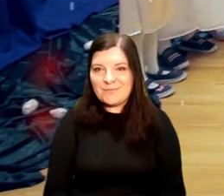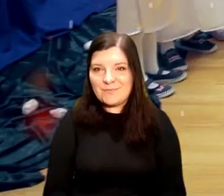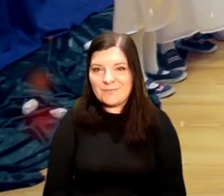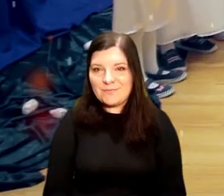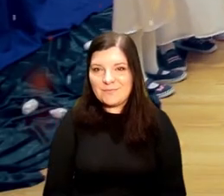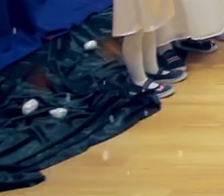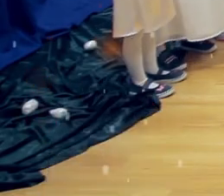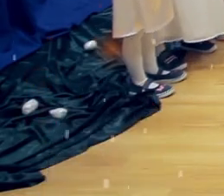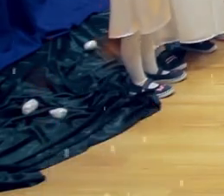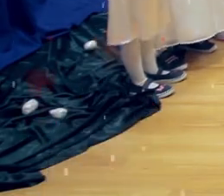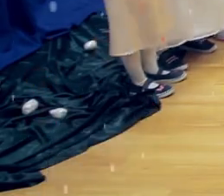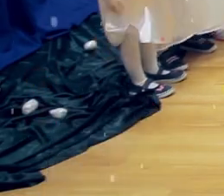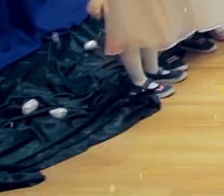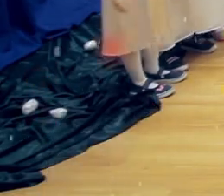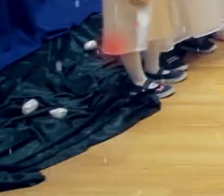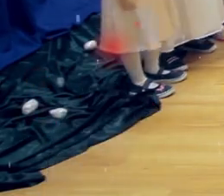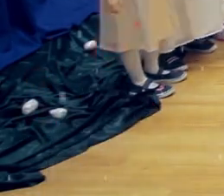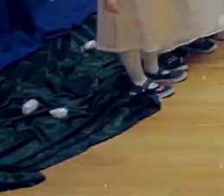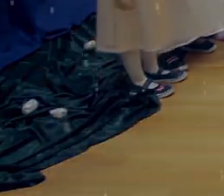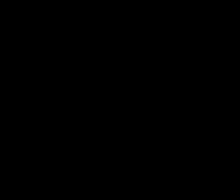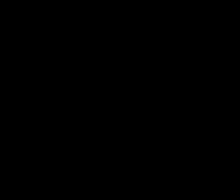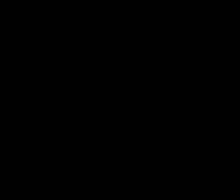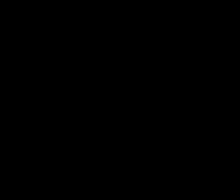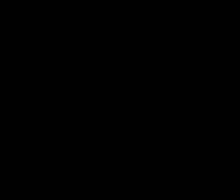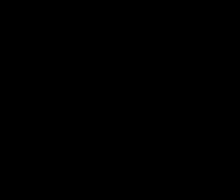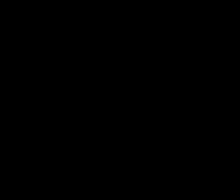Zdjęć Zdjęć